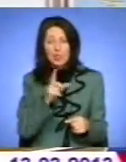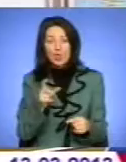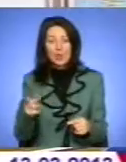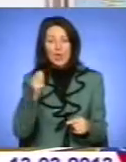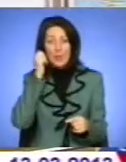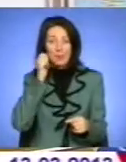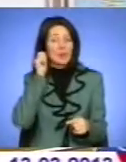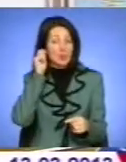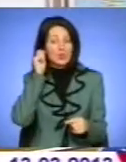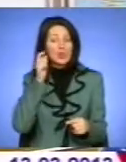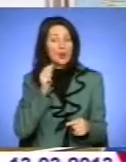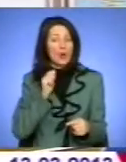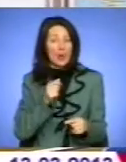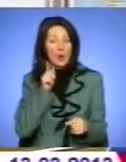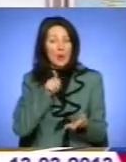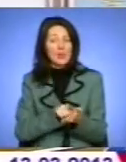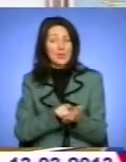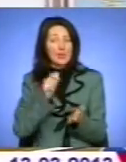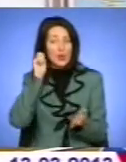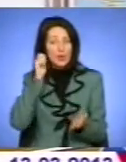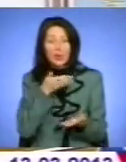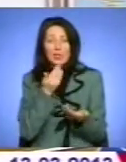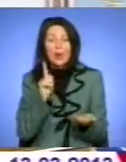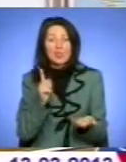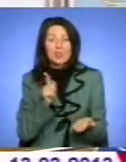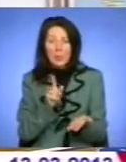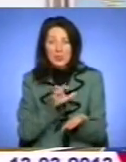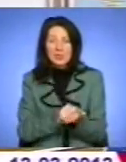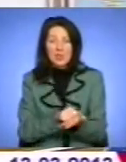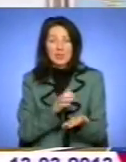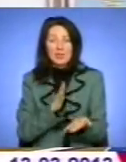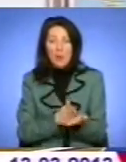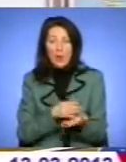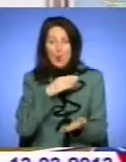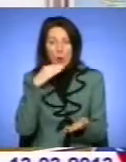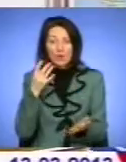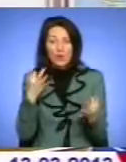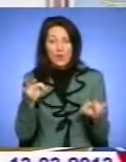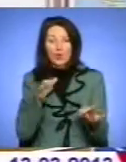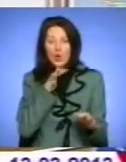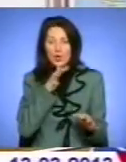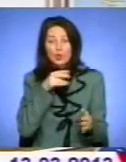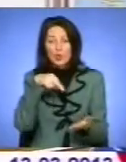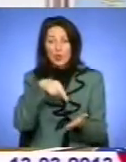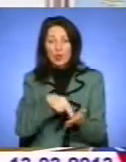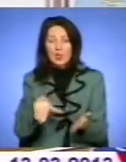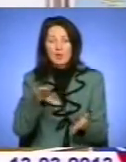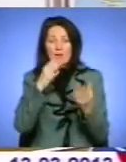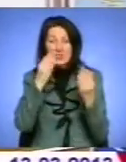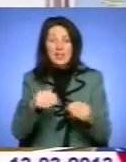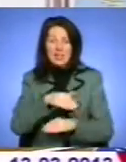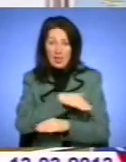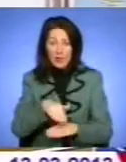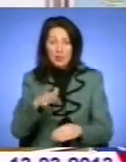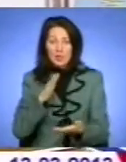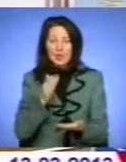зараз, ну, скажімо так, не мають чим зайнятися, мають більше вільного часу, і вони є волонтерами, вони стоять цілий день на вулиці, вони збирають великі суми грошей. І це для них не є